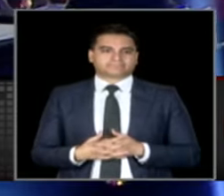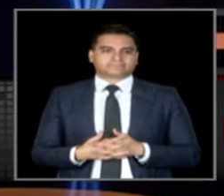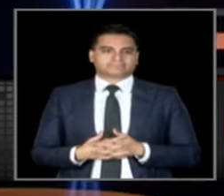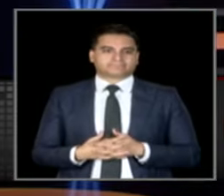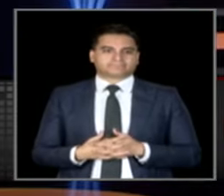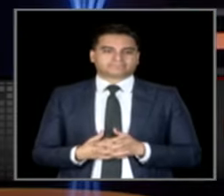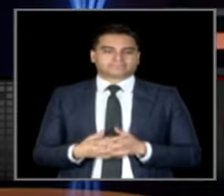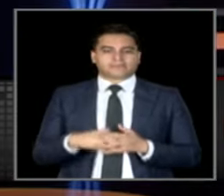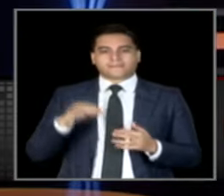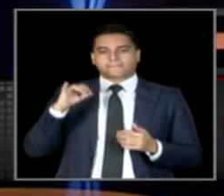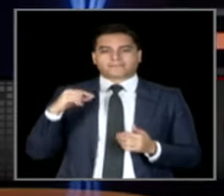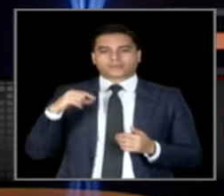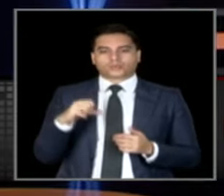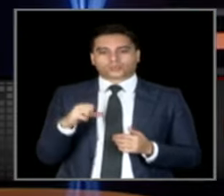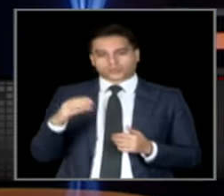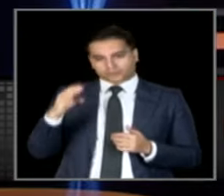يا ميدو،